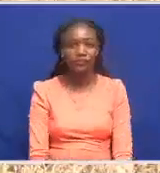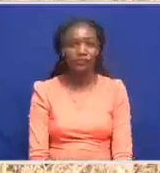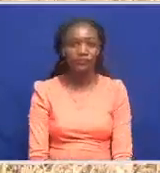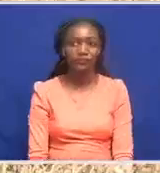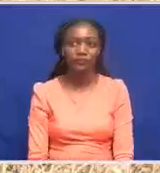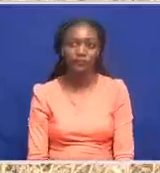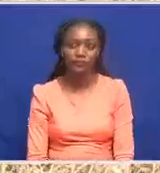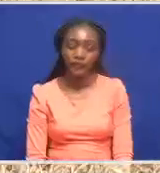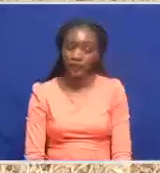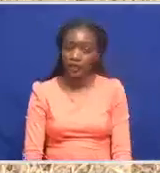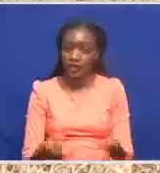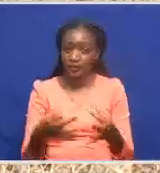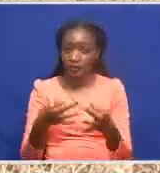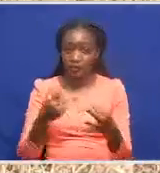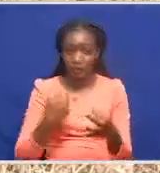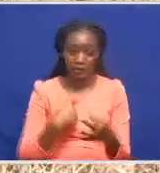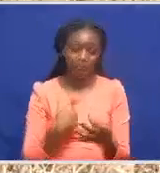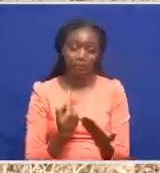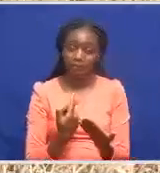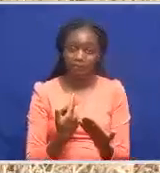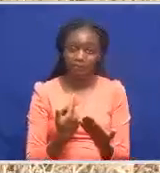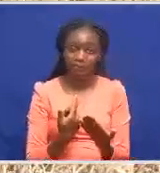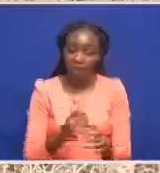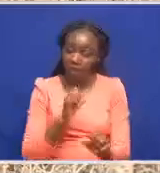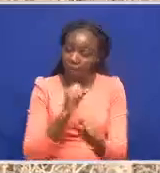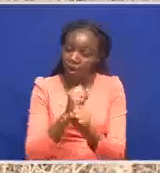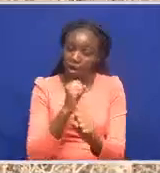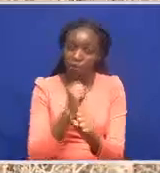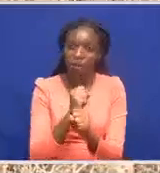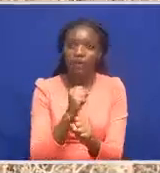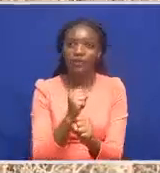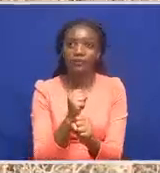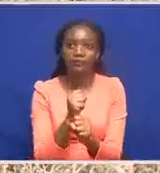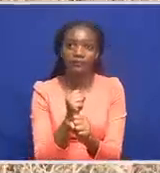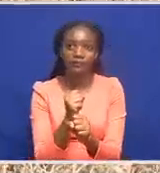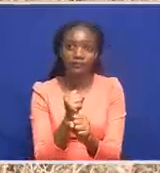angikuwa ni mawe kukate, naweza kukugonga.